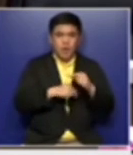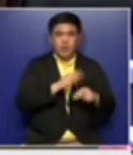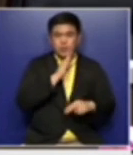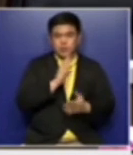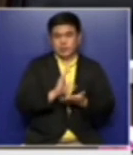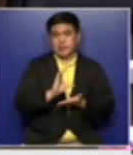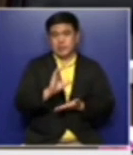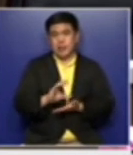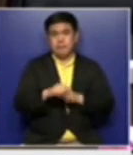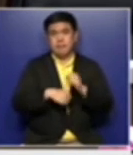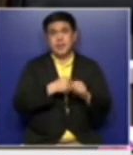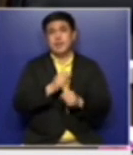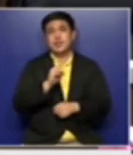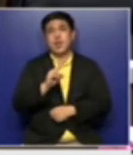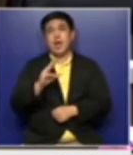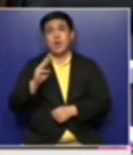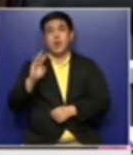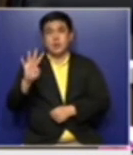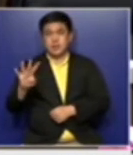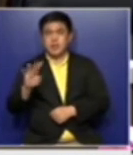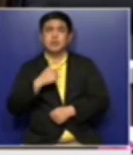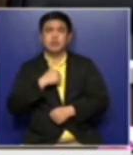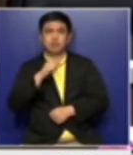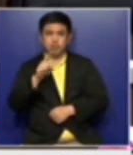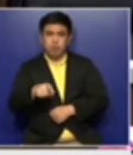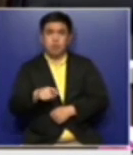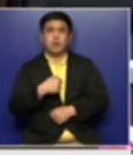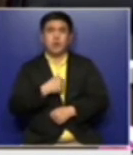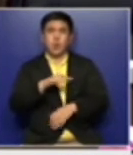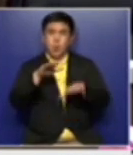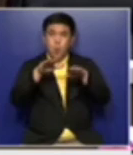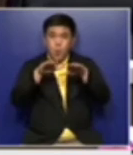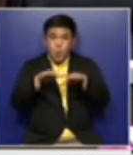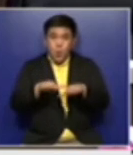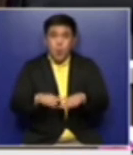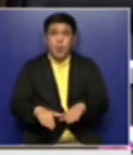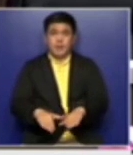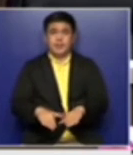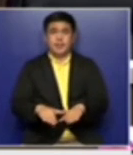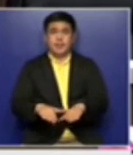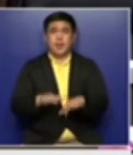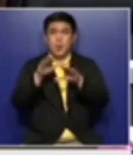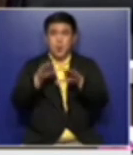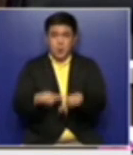าณในปี2564เราสามารถที่จะลดยอดลงมาจาก